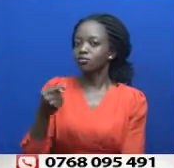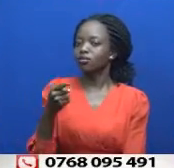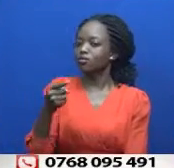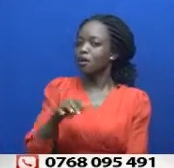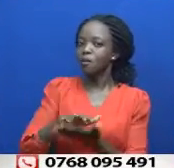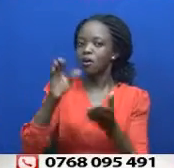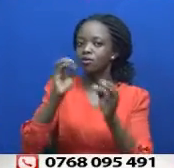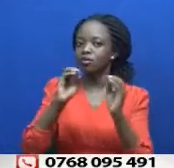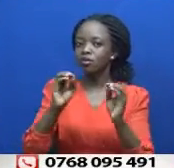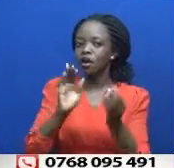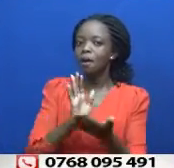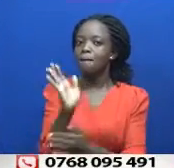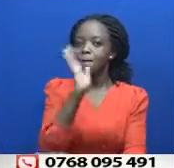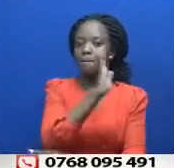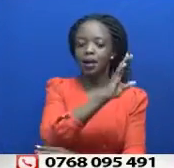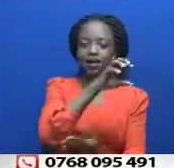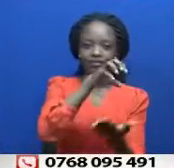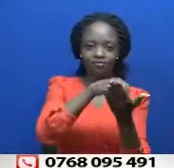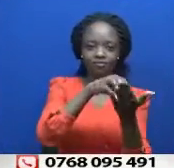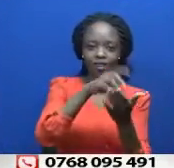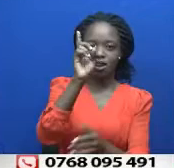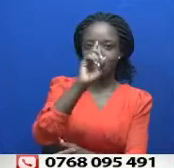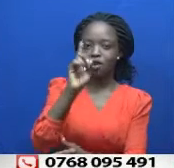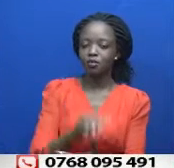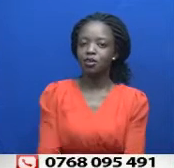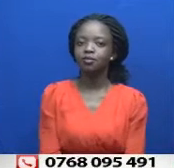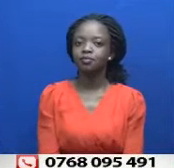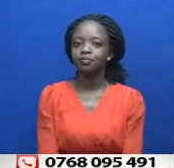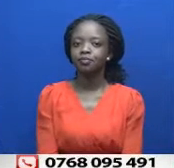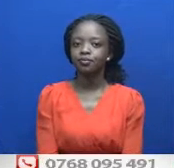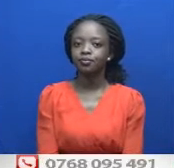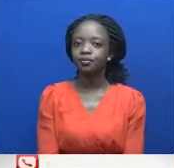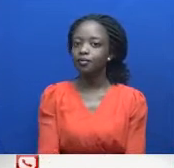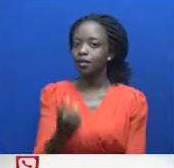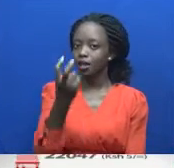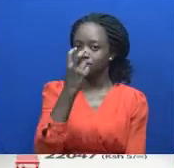ziada, na tia kikomo na kurejesha shukrani studio. Mpenzi mtazamaji.